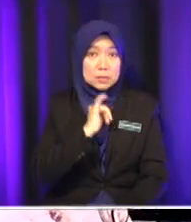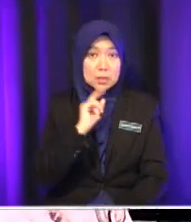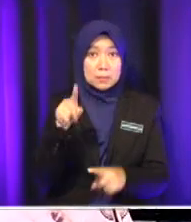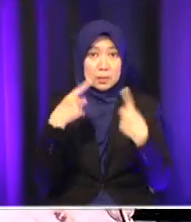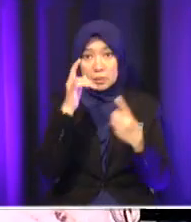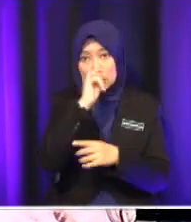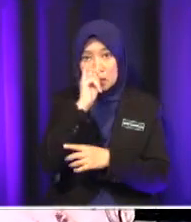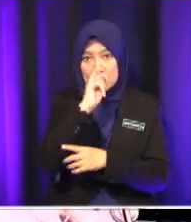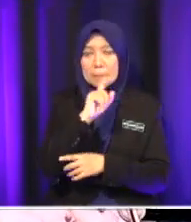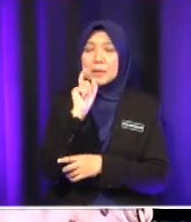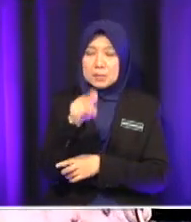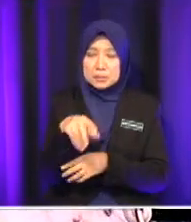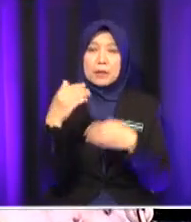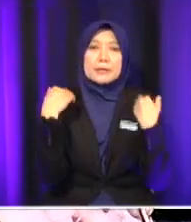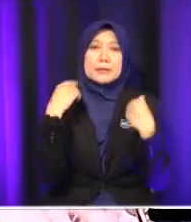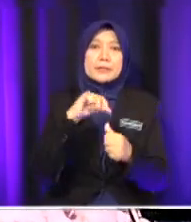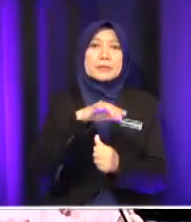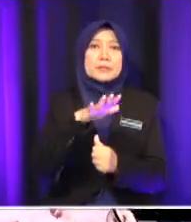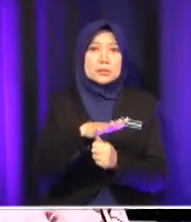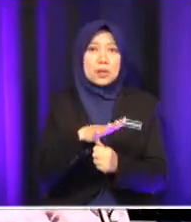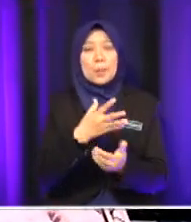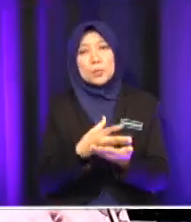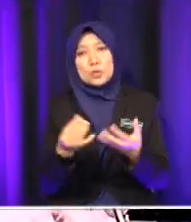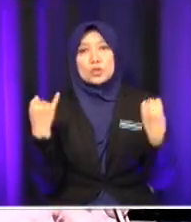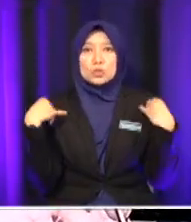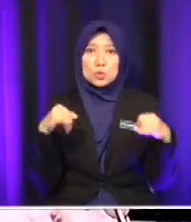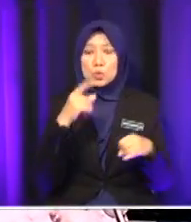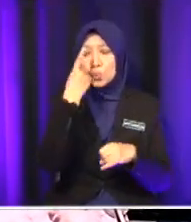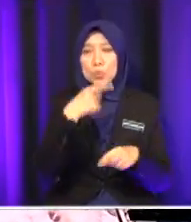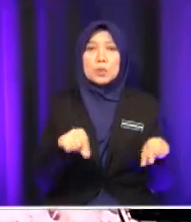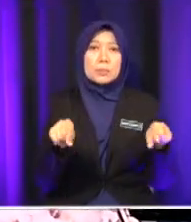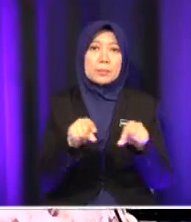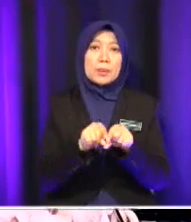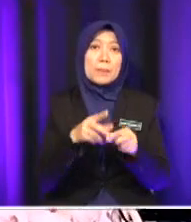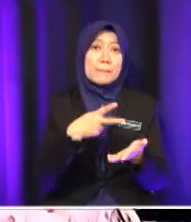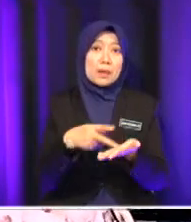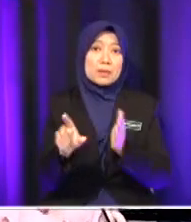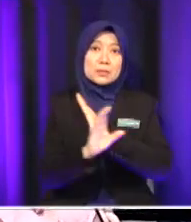apa yang kita jual semua memberi kesan kepada timbangan pembayaran negara